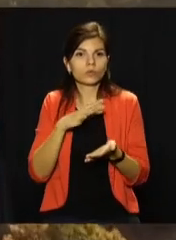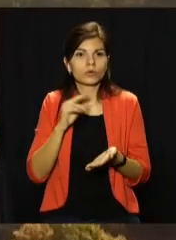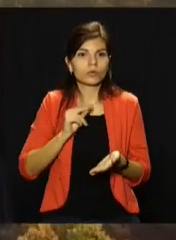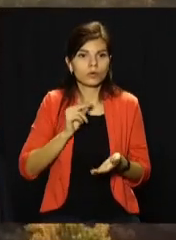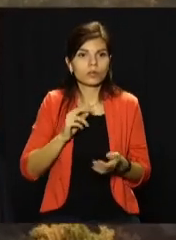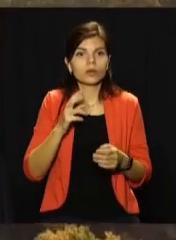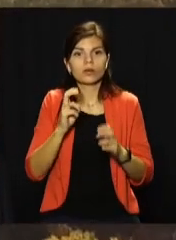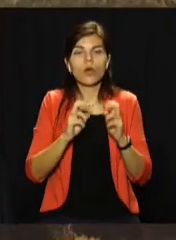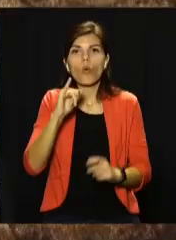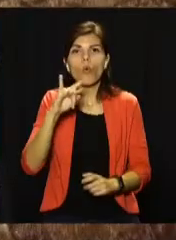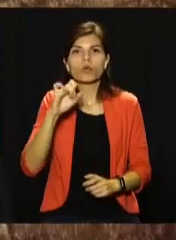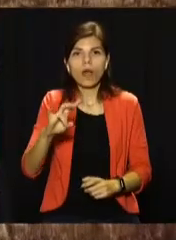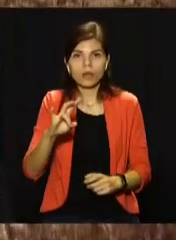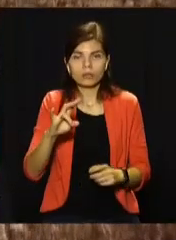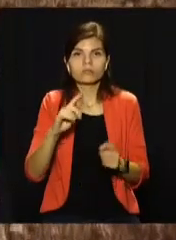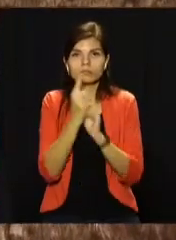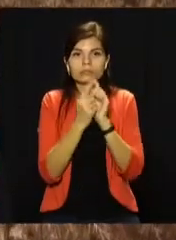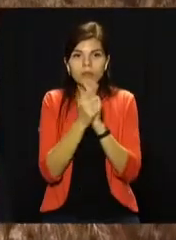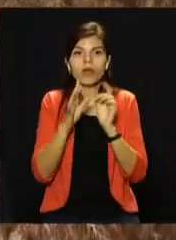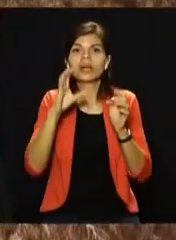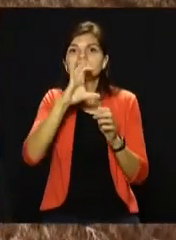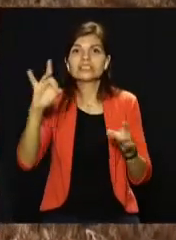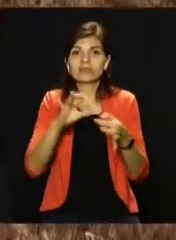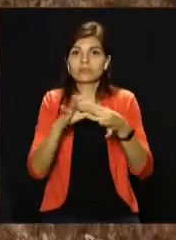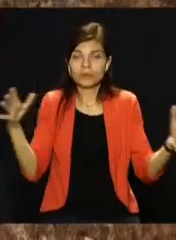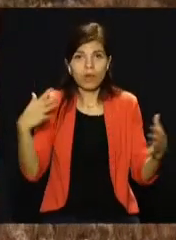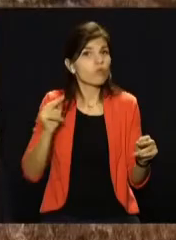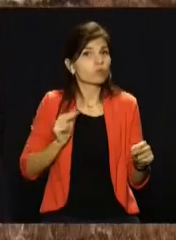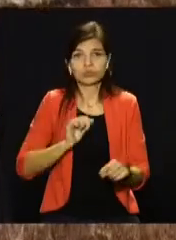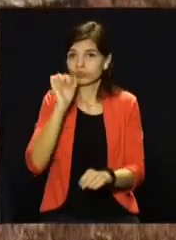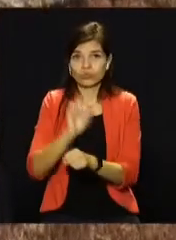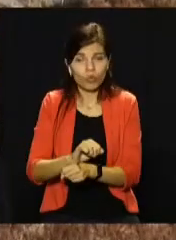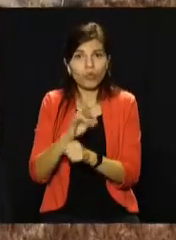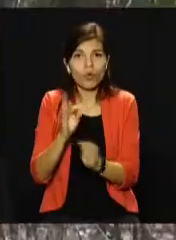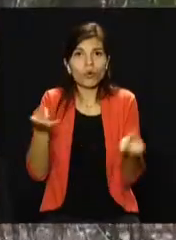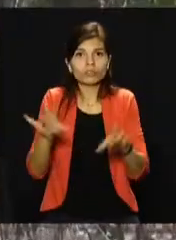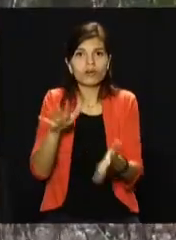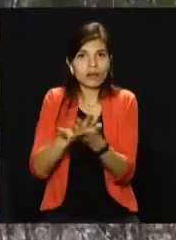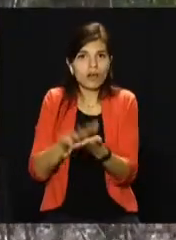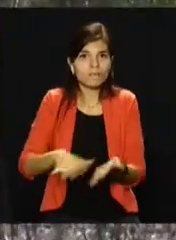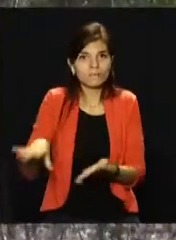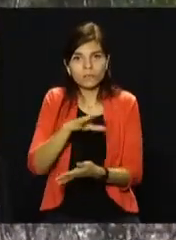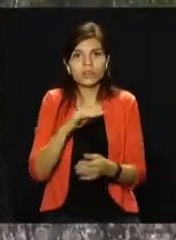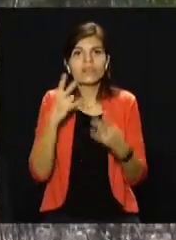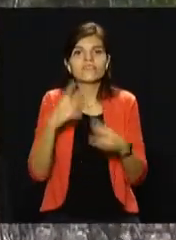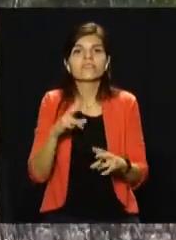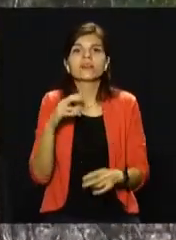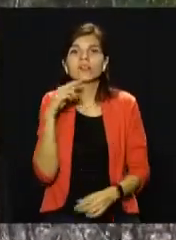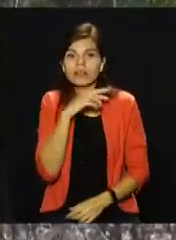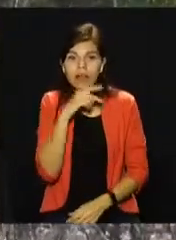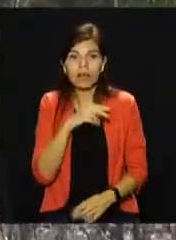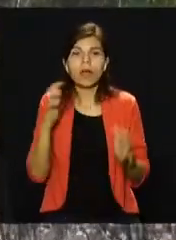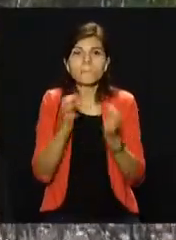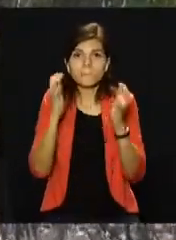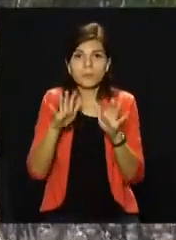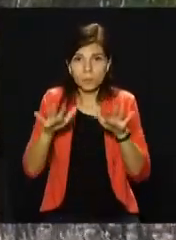з переробки уранових руд. Після розпаду Союзу він припинив діяльність, але залишив забруднену територію та радіоактивні хвостосховища, місця